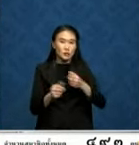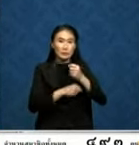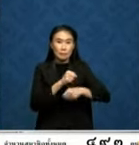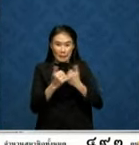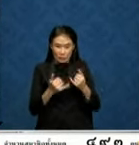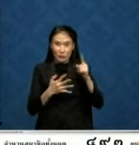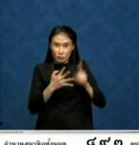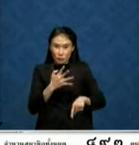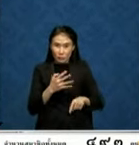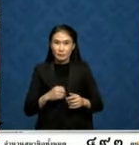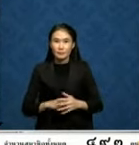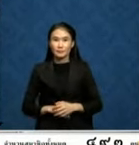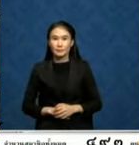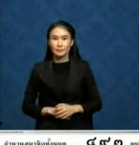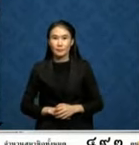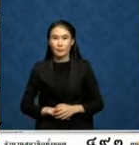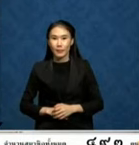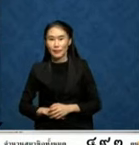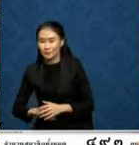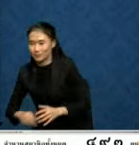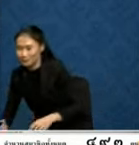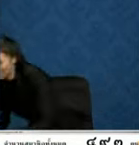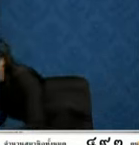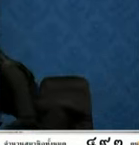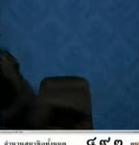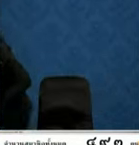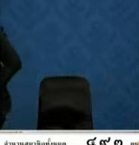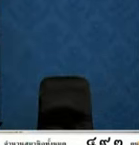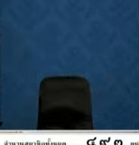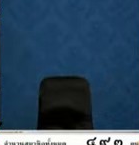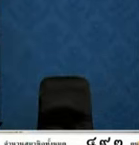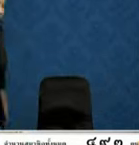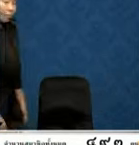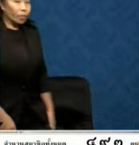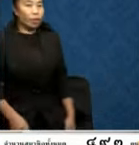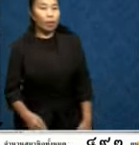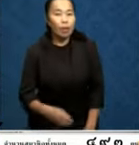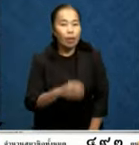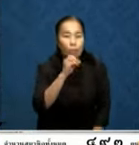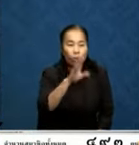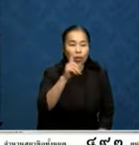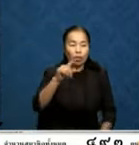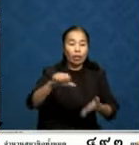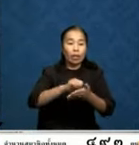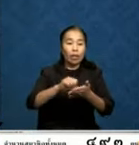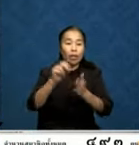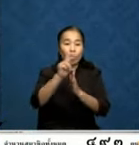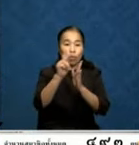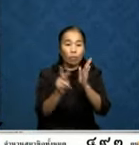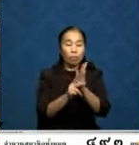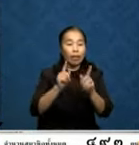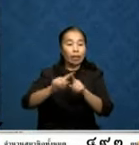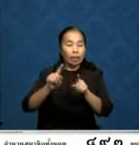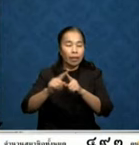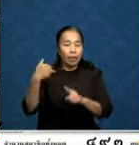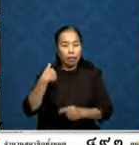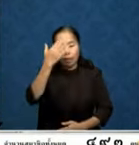ท่านบอกว่าจะต้องการแก้ไขกฎหมายอีกหลายอย่างเพราะมีหลายสิ่งหลายประการที่ประชาชน